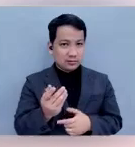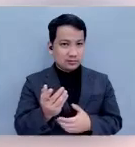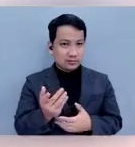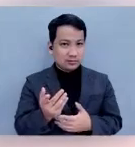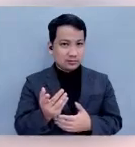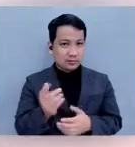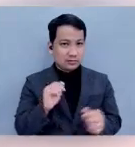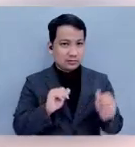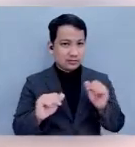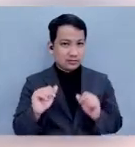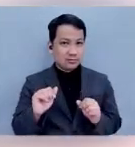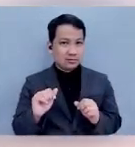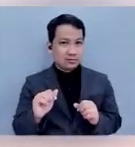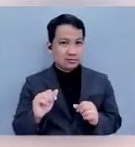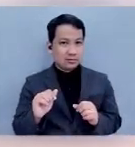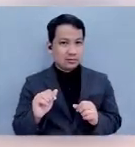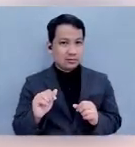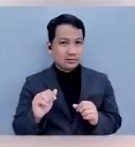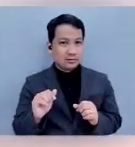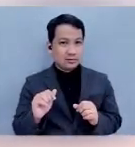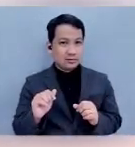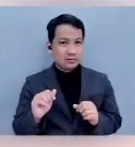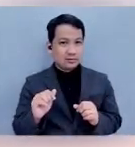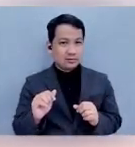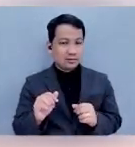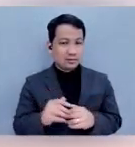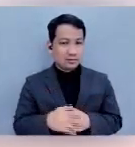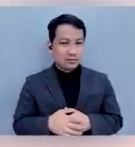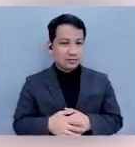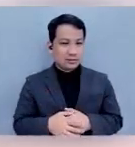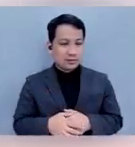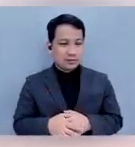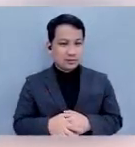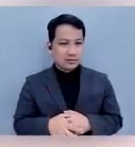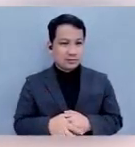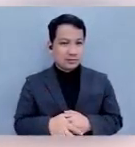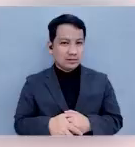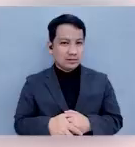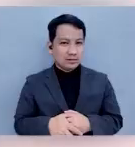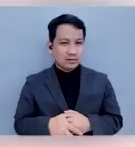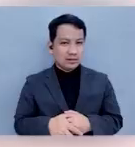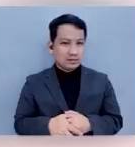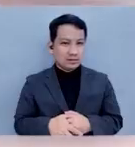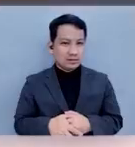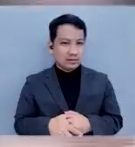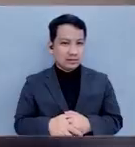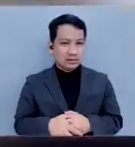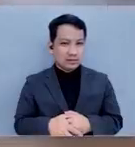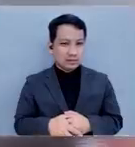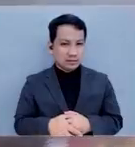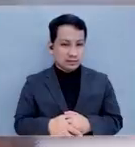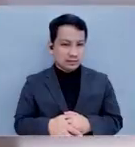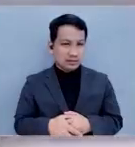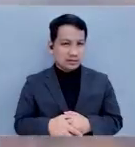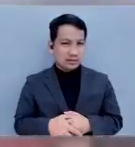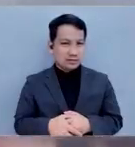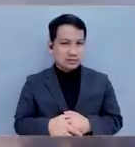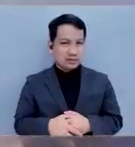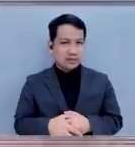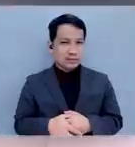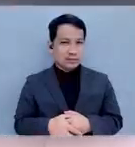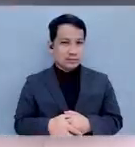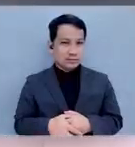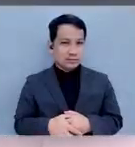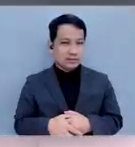aktingan, ano siya sabi mo? Walang hiya ka! May araw ka rin sa akin! Mapubulo ka sa impyerno! Isa